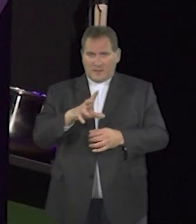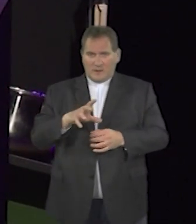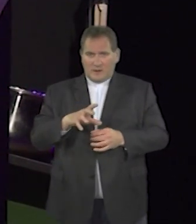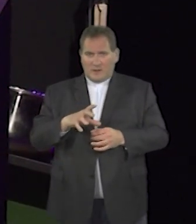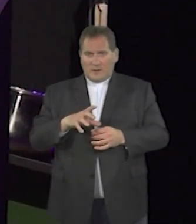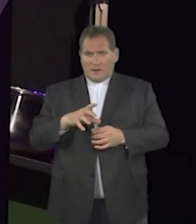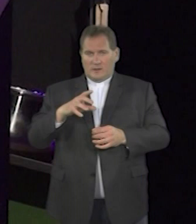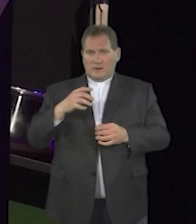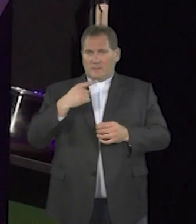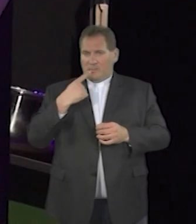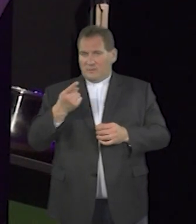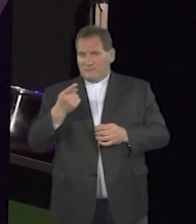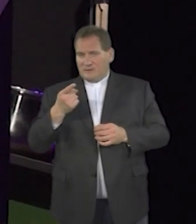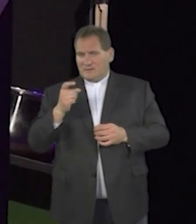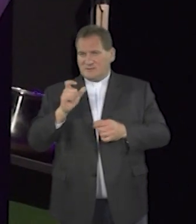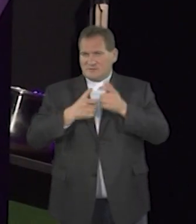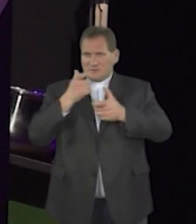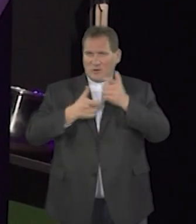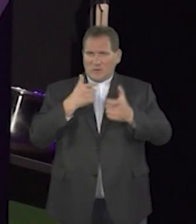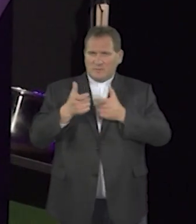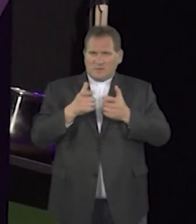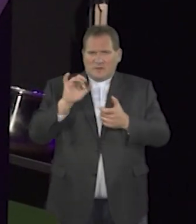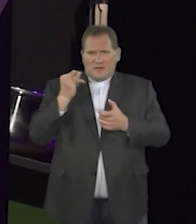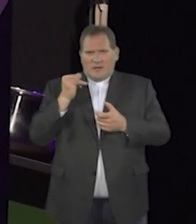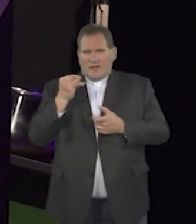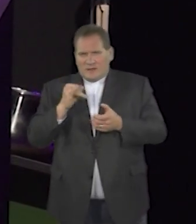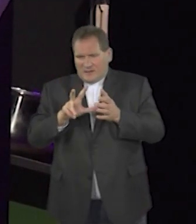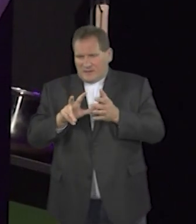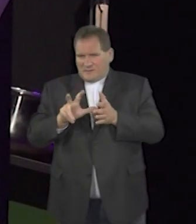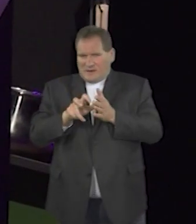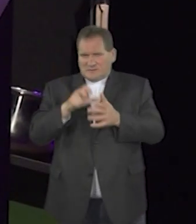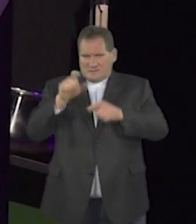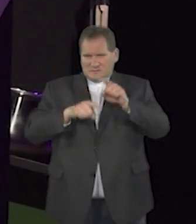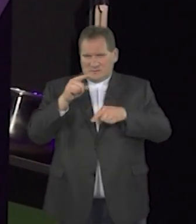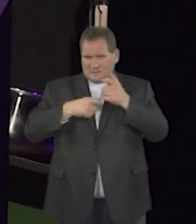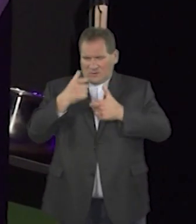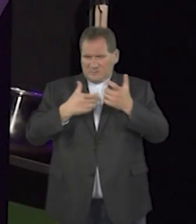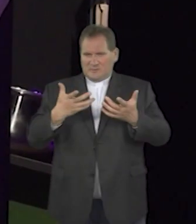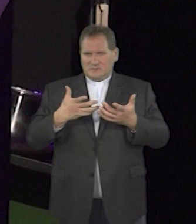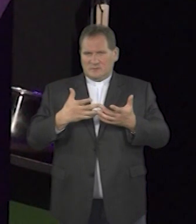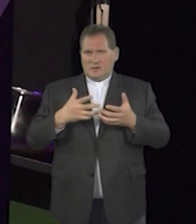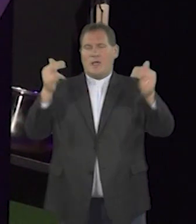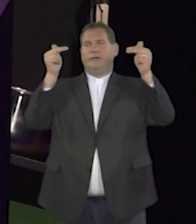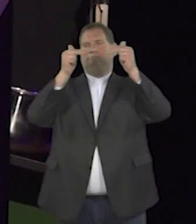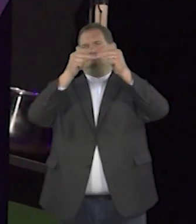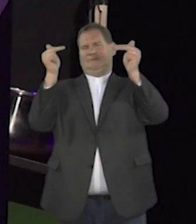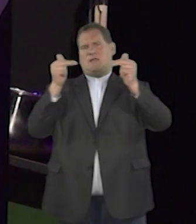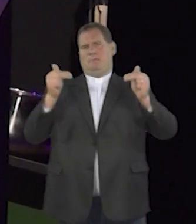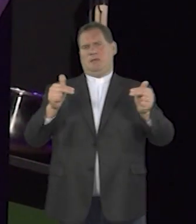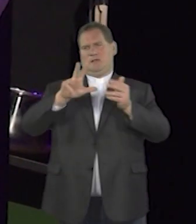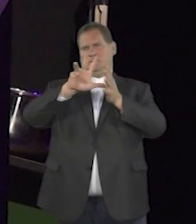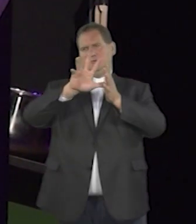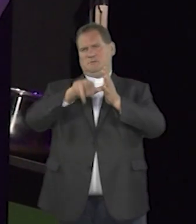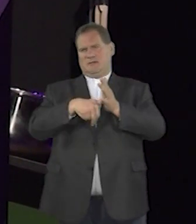swój koncept, co upieczesz, cóż za wypiek stworzysz. Oczywiście, zamek z ciasta